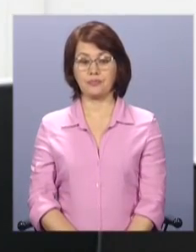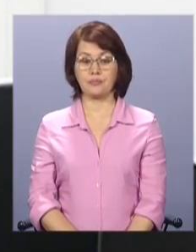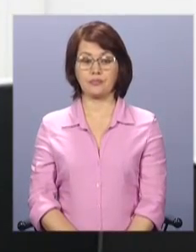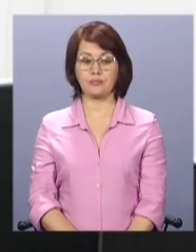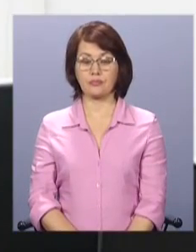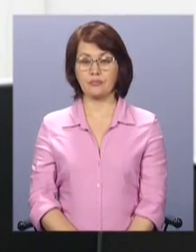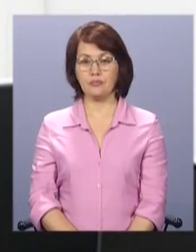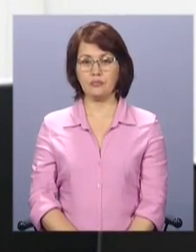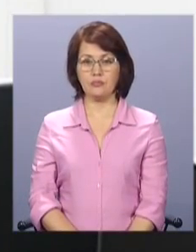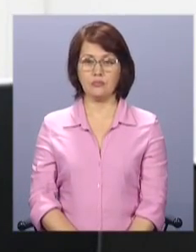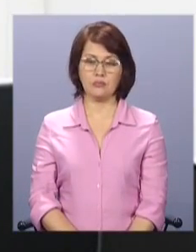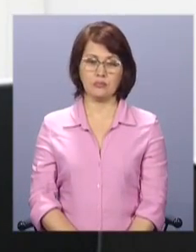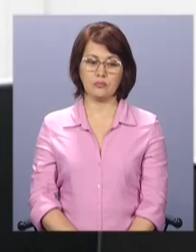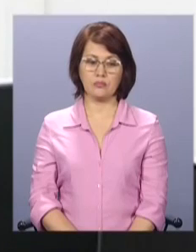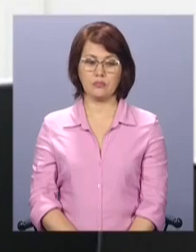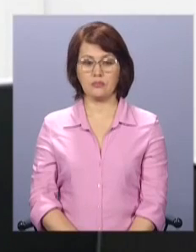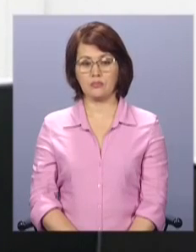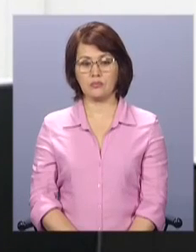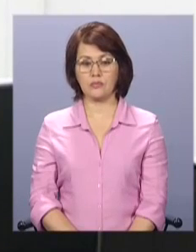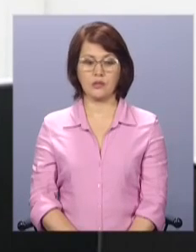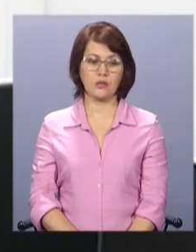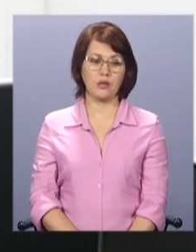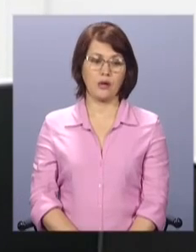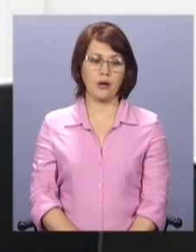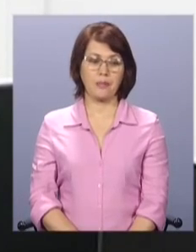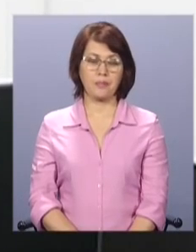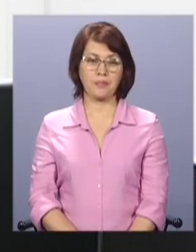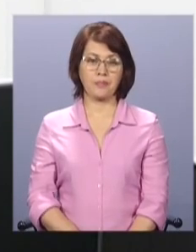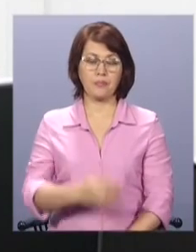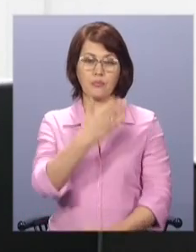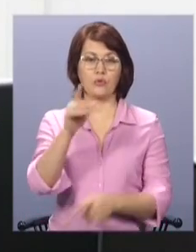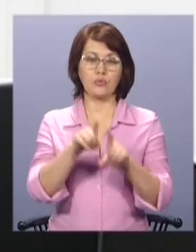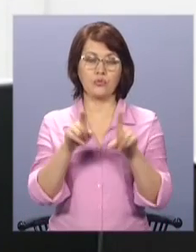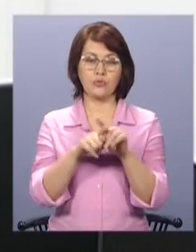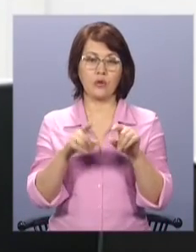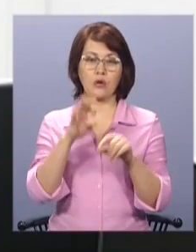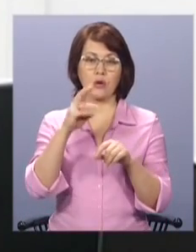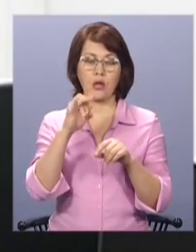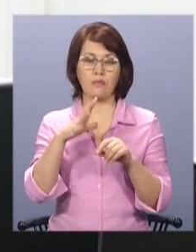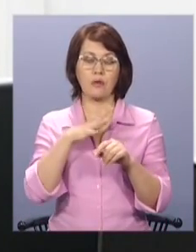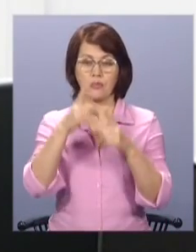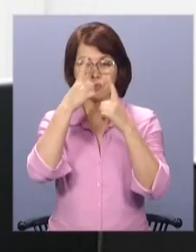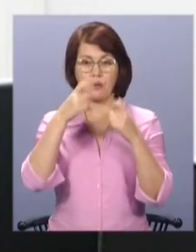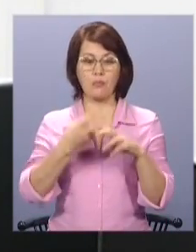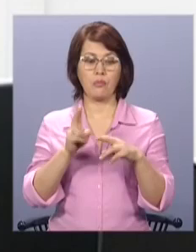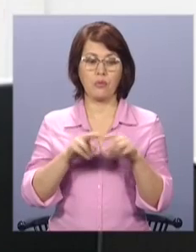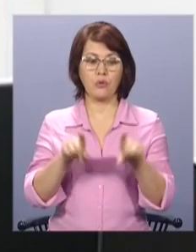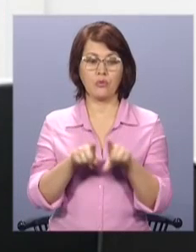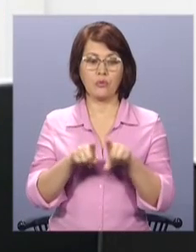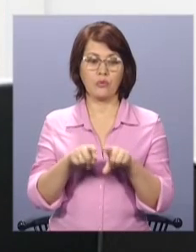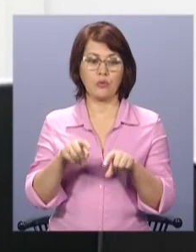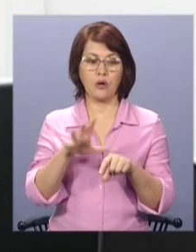Әлеухановты ла 155 бірлікімізіне қамауда ұсталсын. Қаулыға жариялау кезінен 3 тәулік